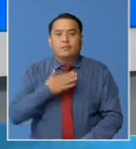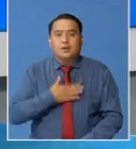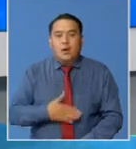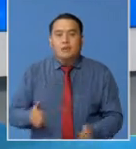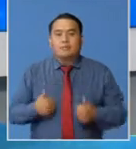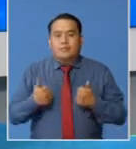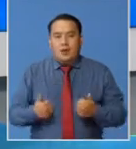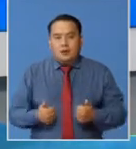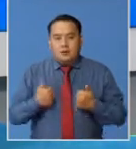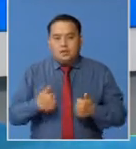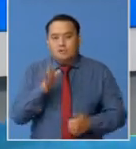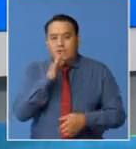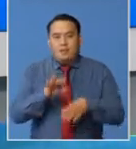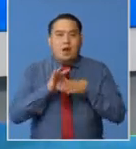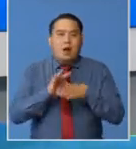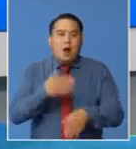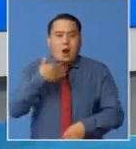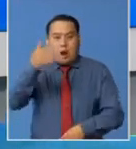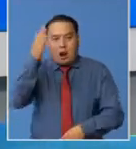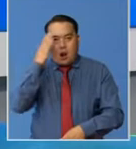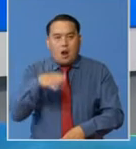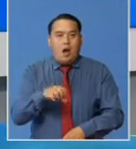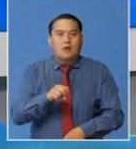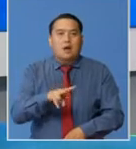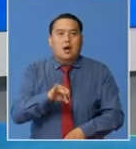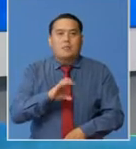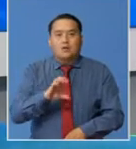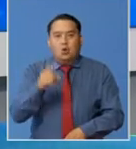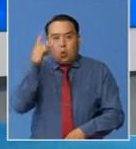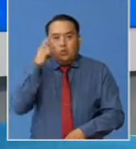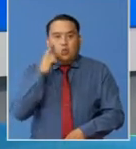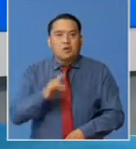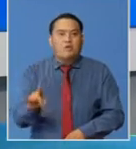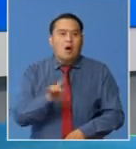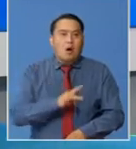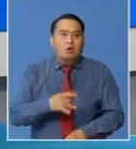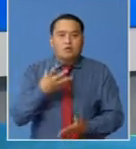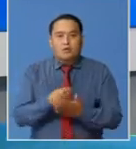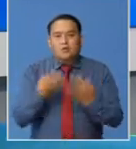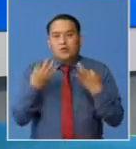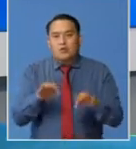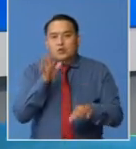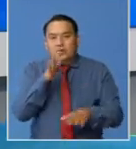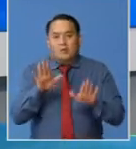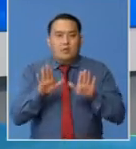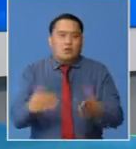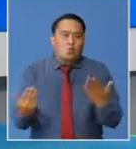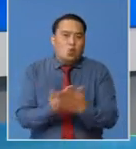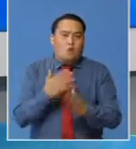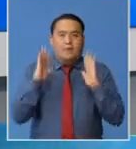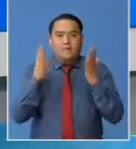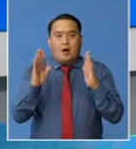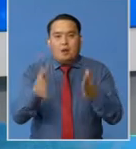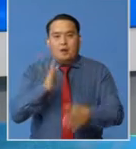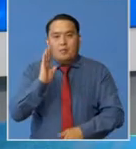Приятное и полезное времяпровождение ожидает этим летом жители села Алгабас Коксузского района. Теперь свой досуг они будут проводить в новом парке